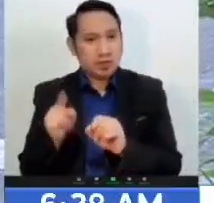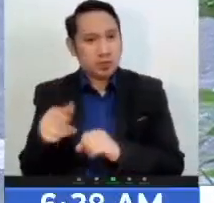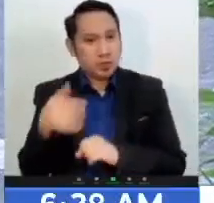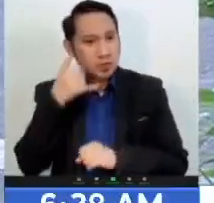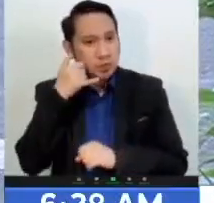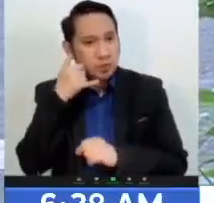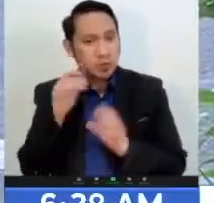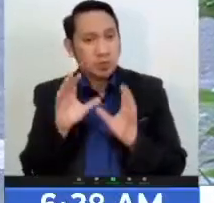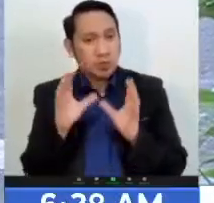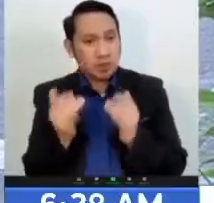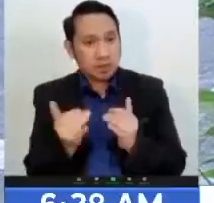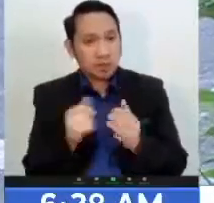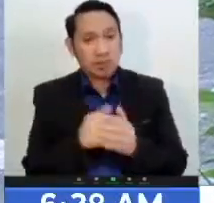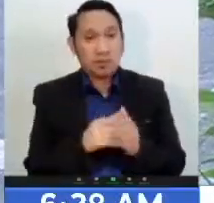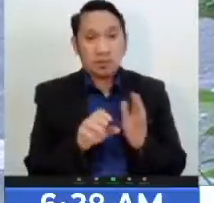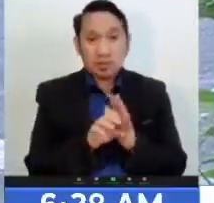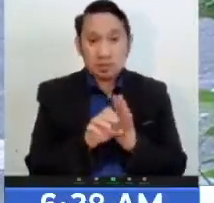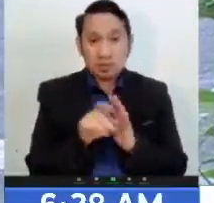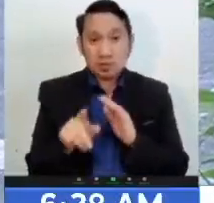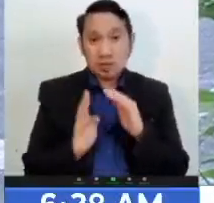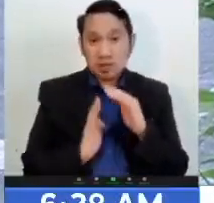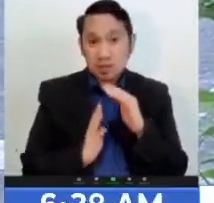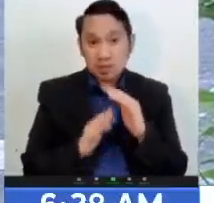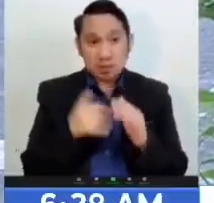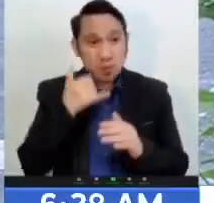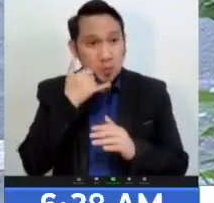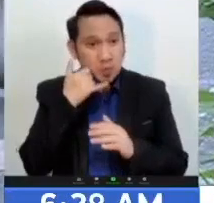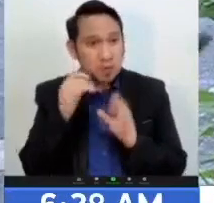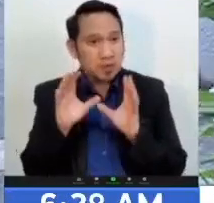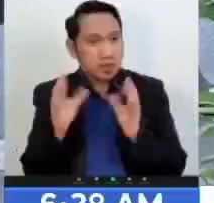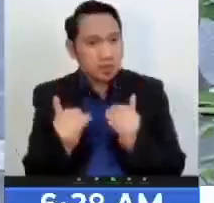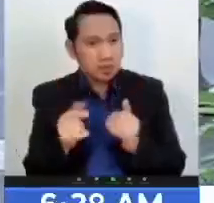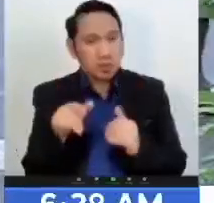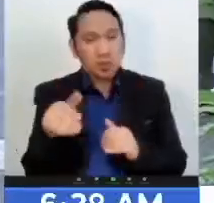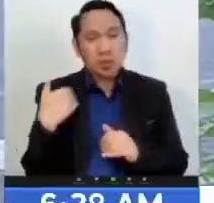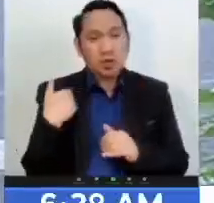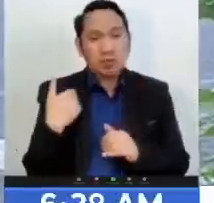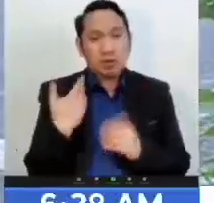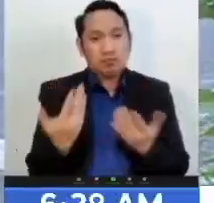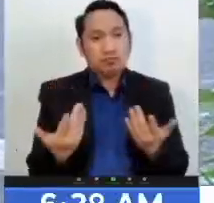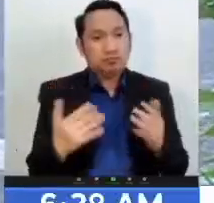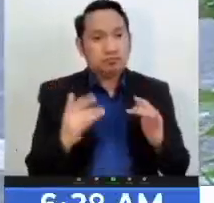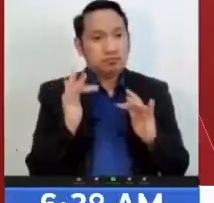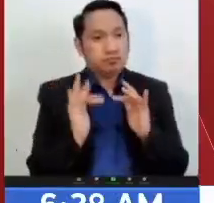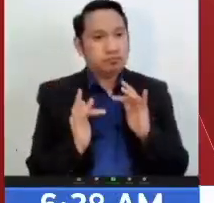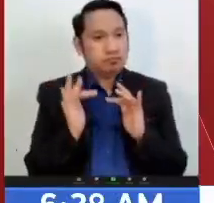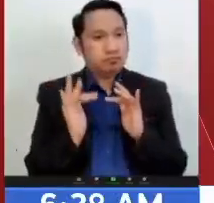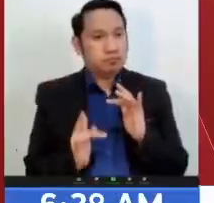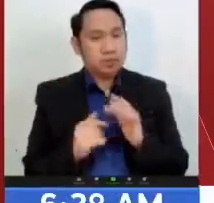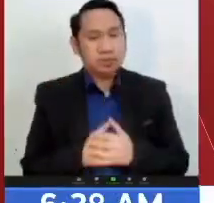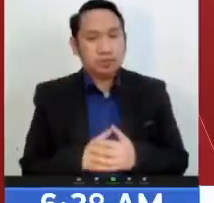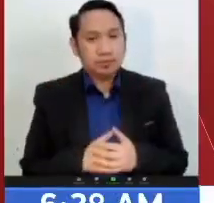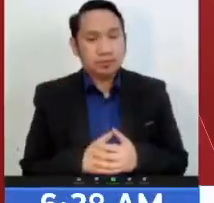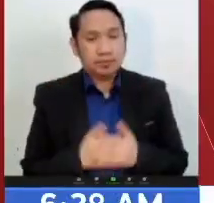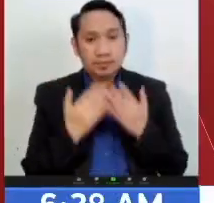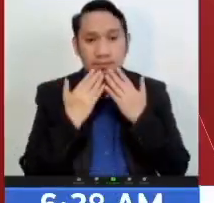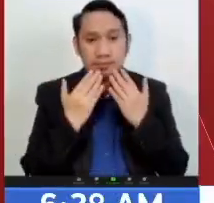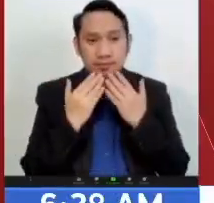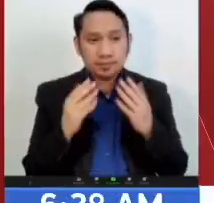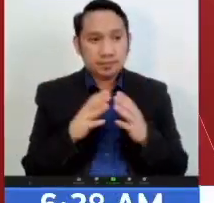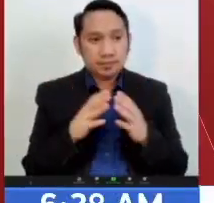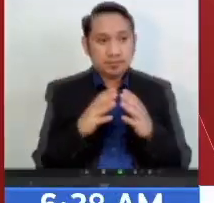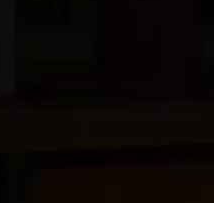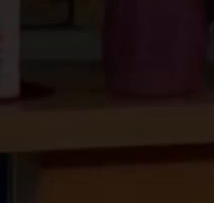na telecommunications company na yon, wala muna pong connection sa mga oras na ito. Susan. Maraming salamat, Darlene Kai.